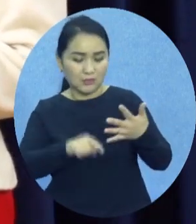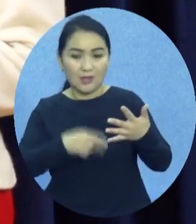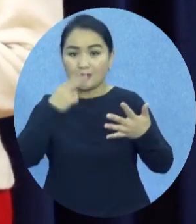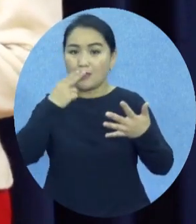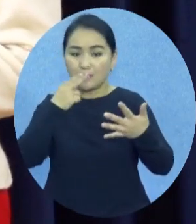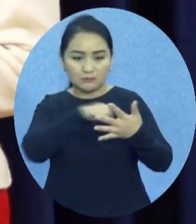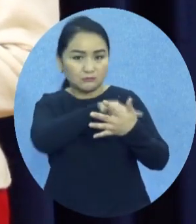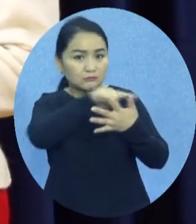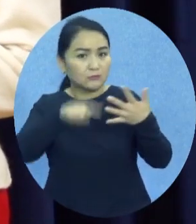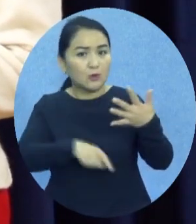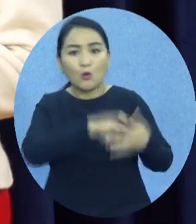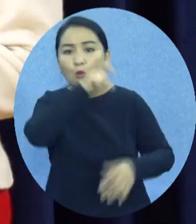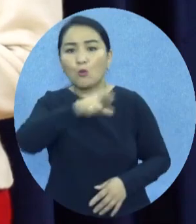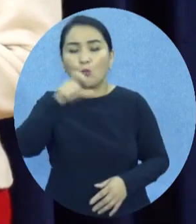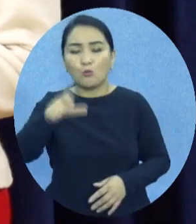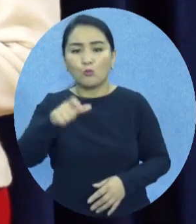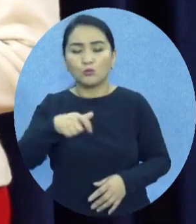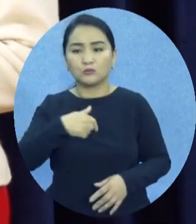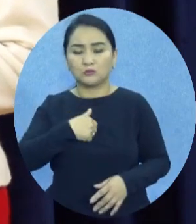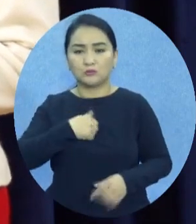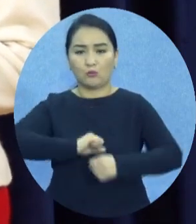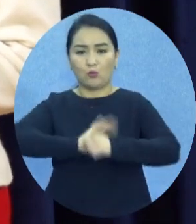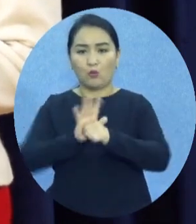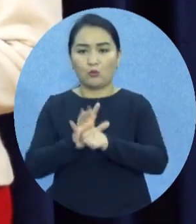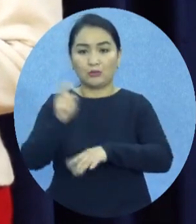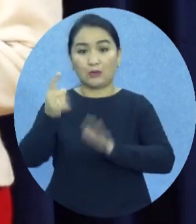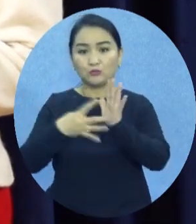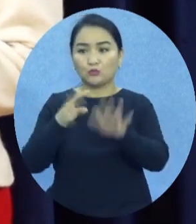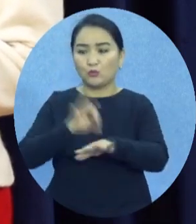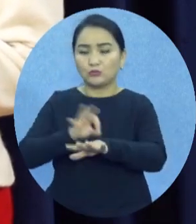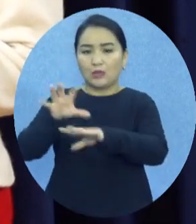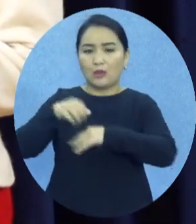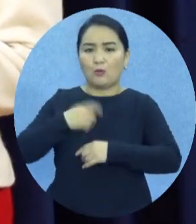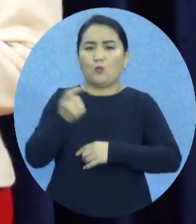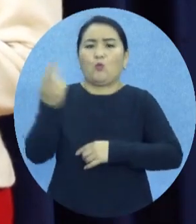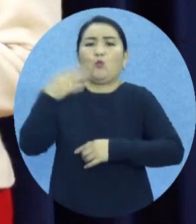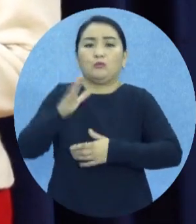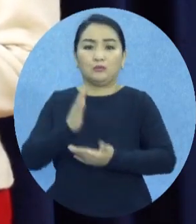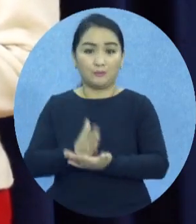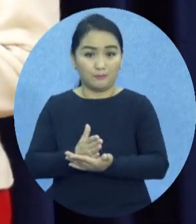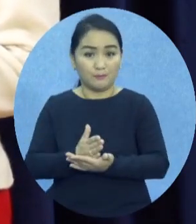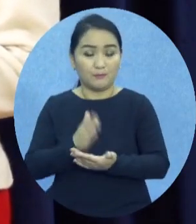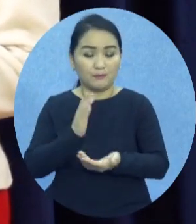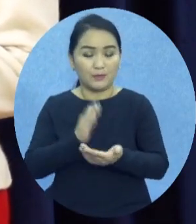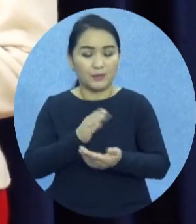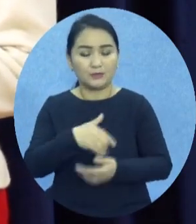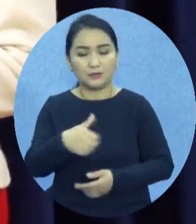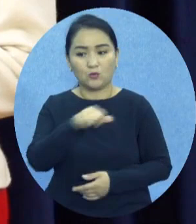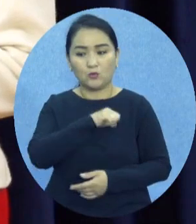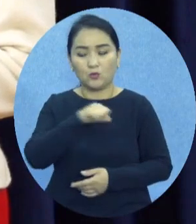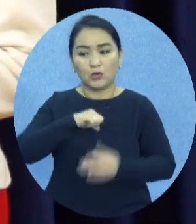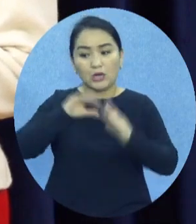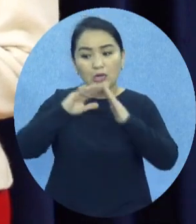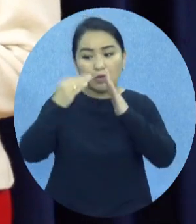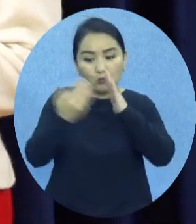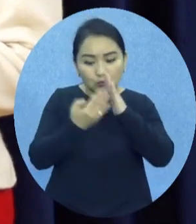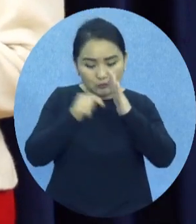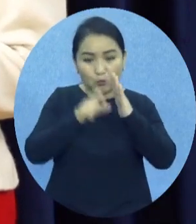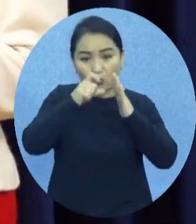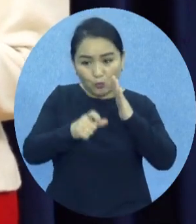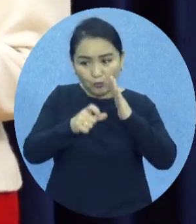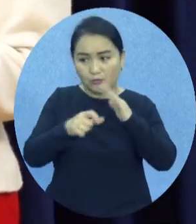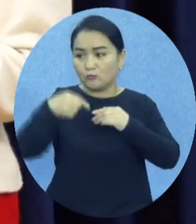гол харийн арга хэмжээ бол аль олох хүнтэй одоо гэр бүлийн хүрээнээс өөр хүнтэй уулзахгүй байх. А зөвхөн